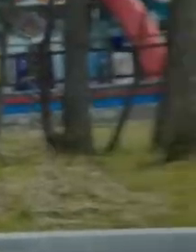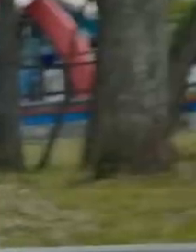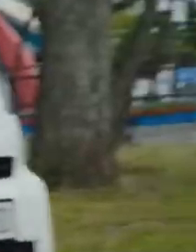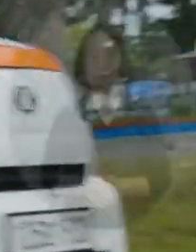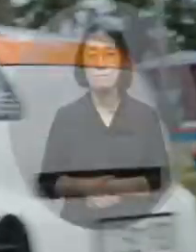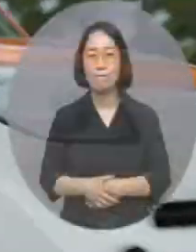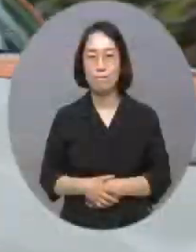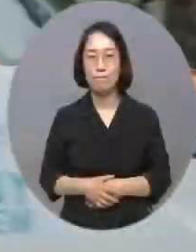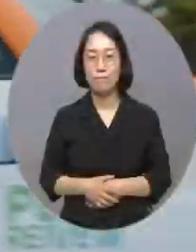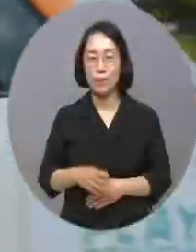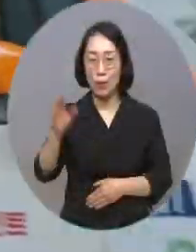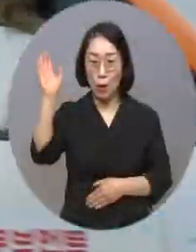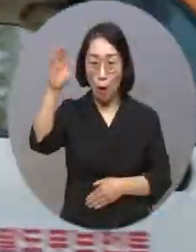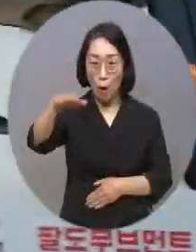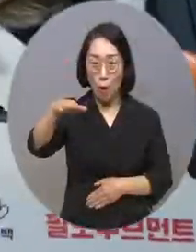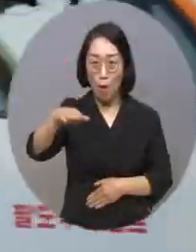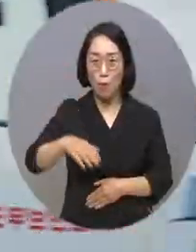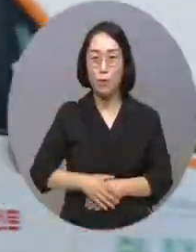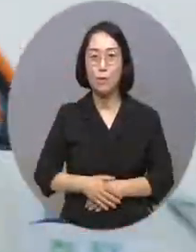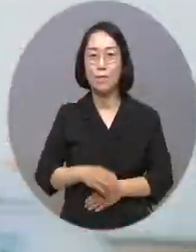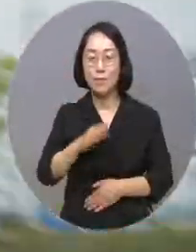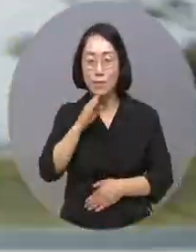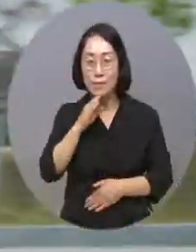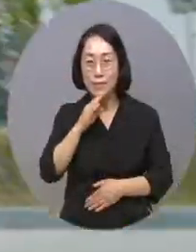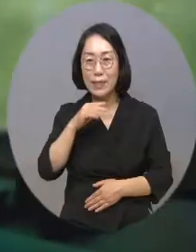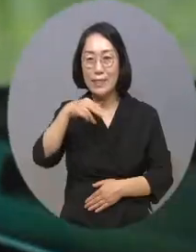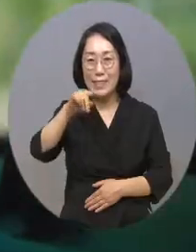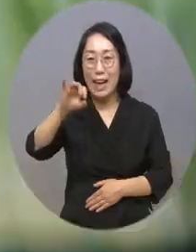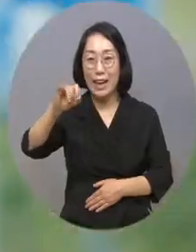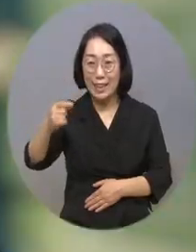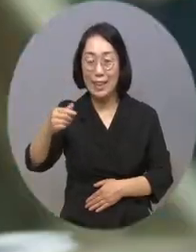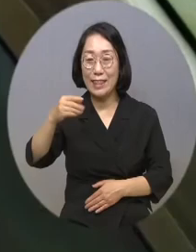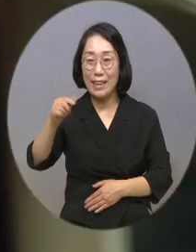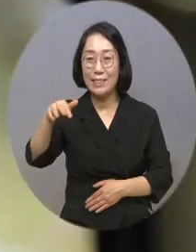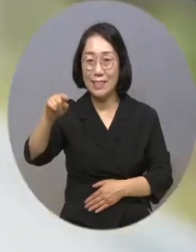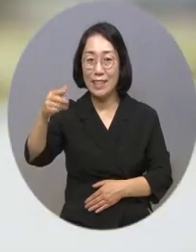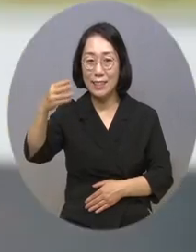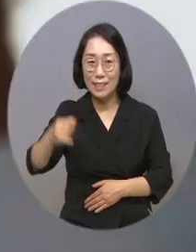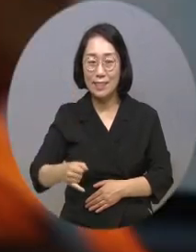탄젠 위로 사이 탄젠